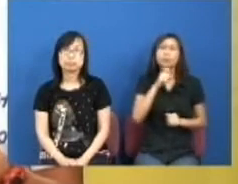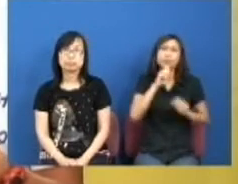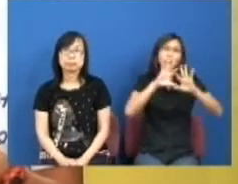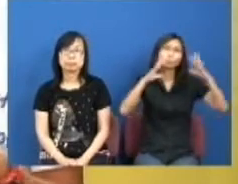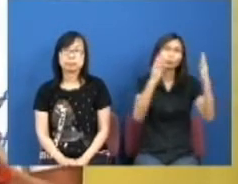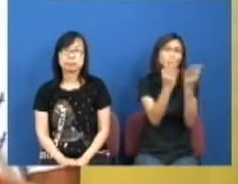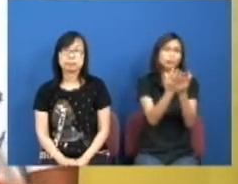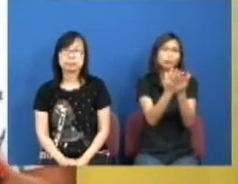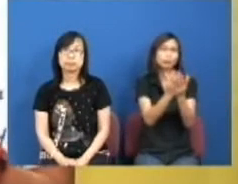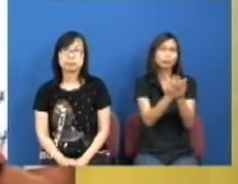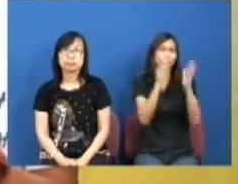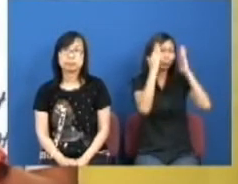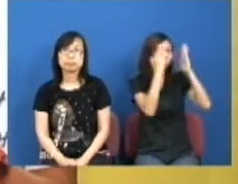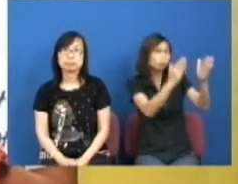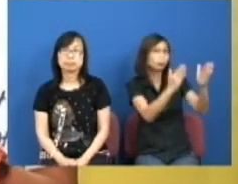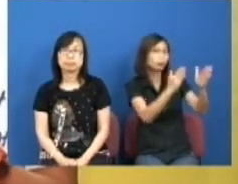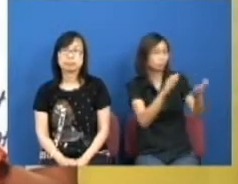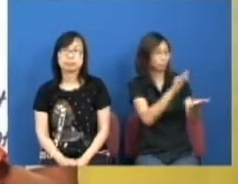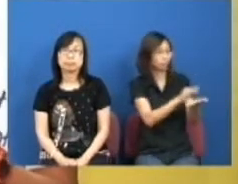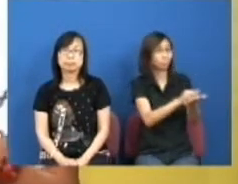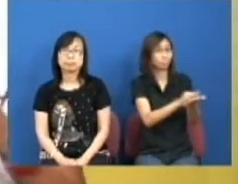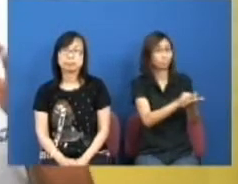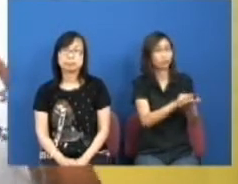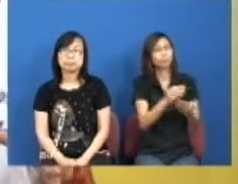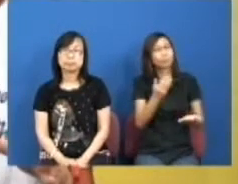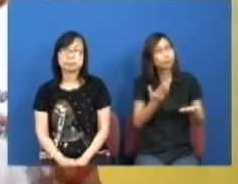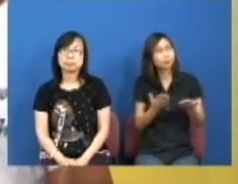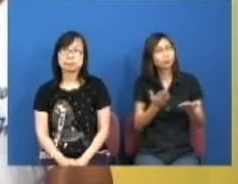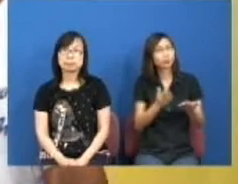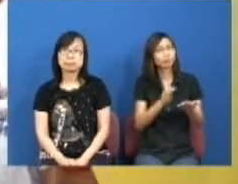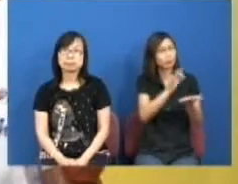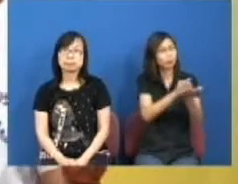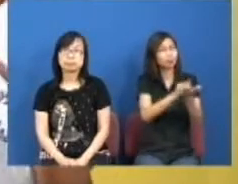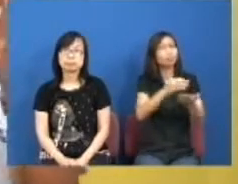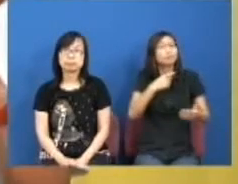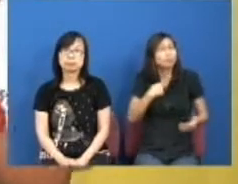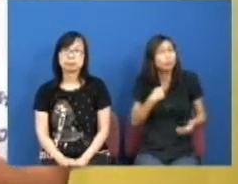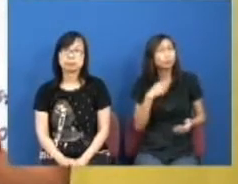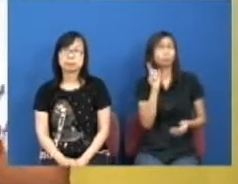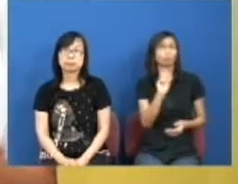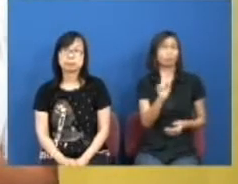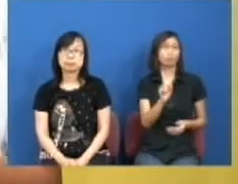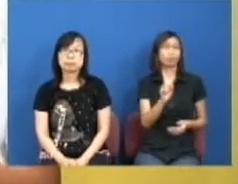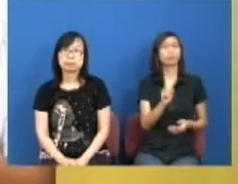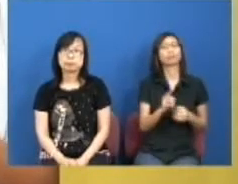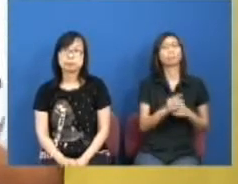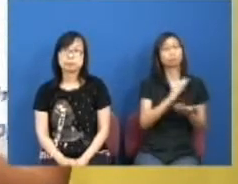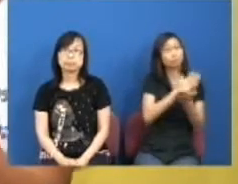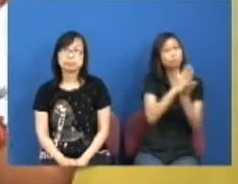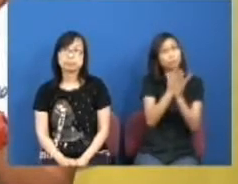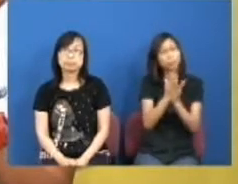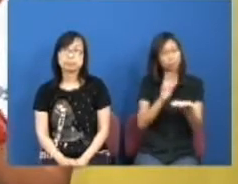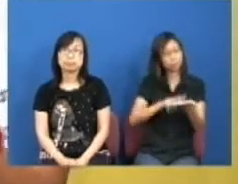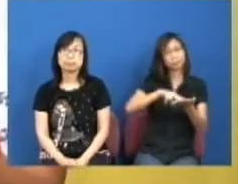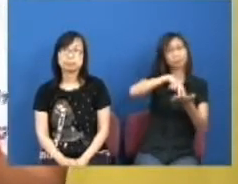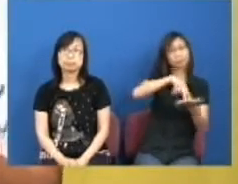關注翻嗰個社區啊，又或者是關注翻嗰個社區需要某一些配套啊，或者某一些設施，即係而成立的一